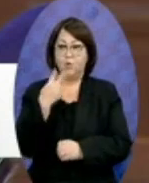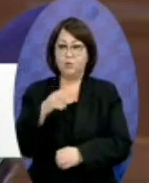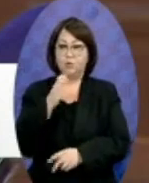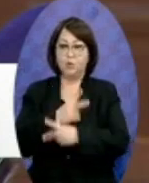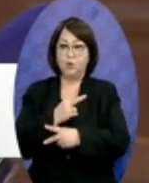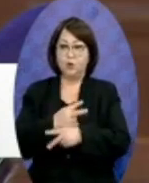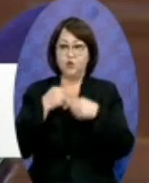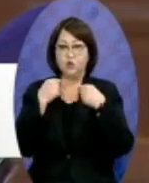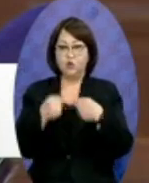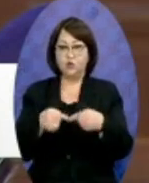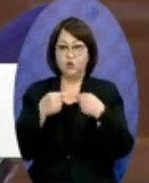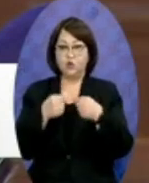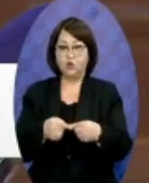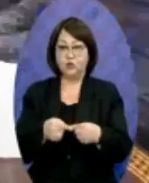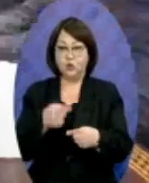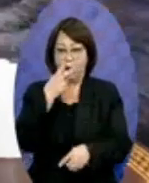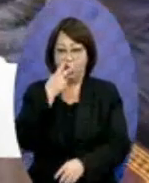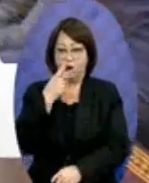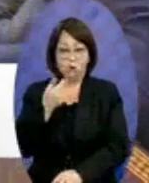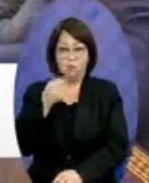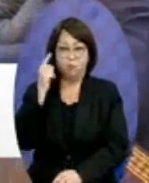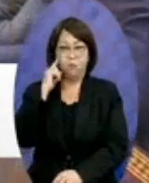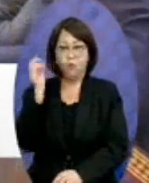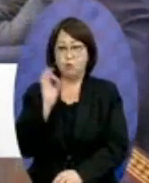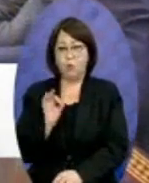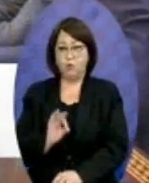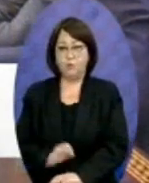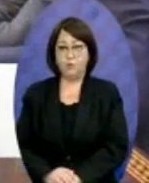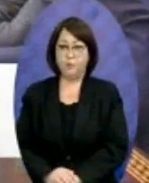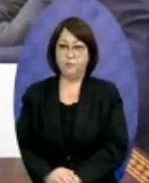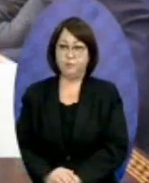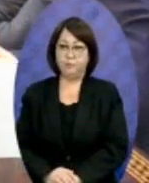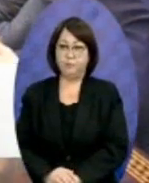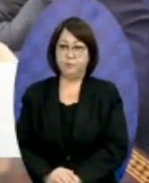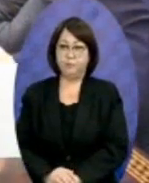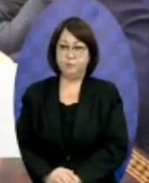ингэж бодохгүй байгаа юм аа. Нийтийн сонсголын тухай хуулийг